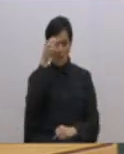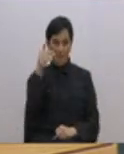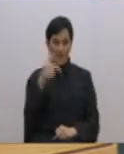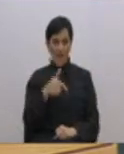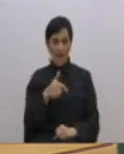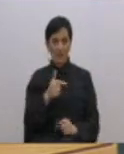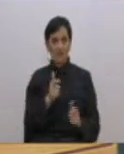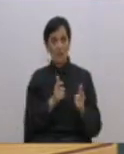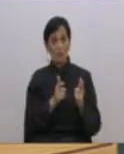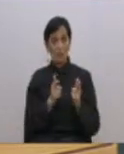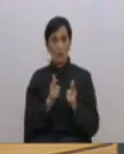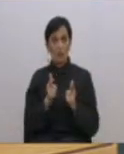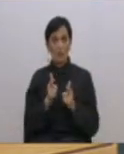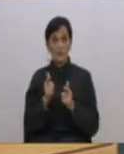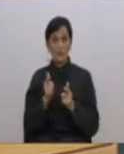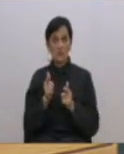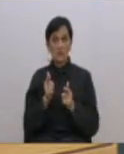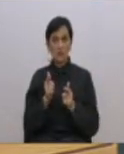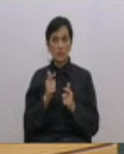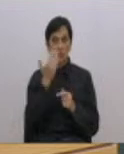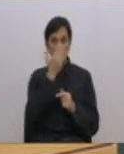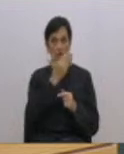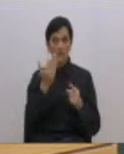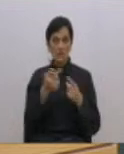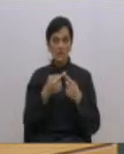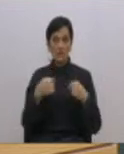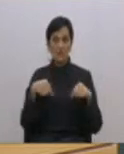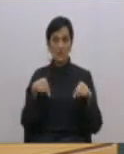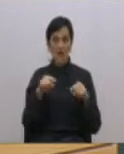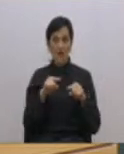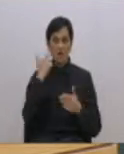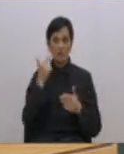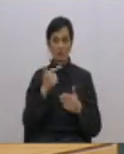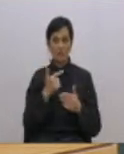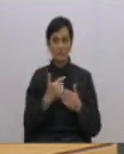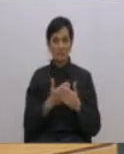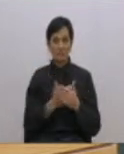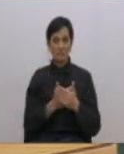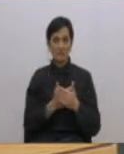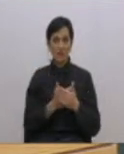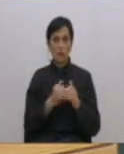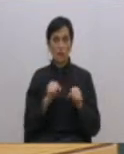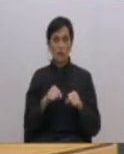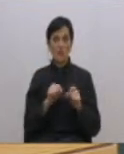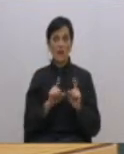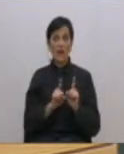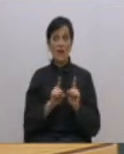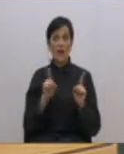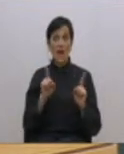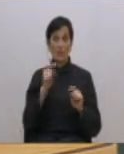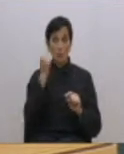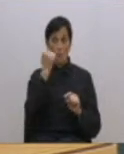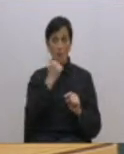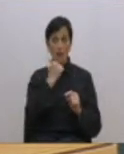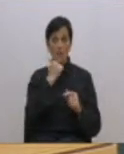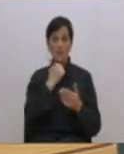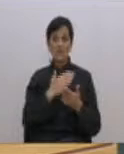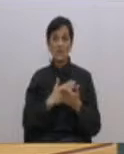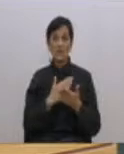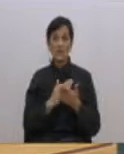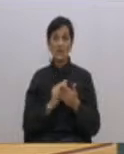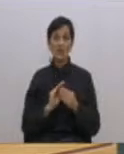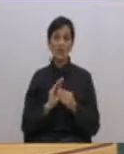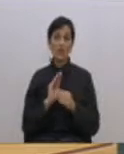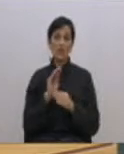და მოემზადონ საზოგადოებაში დაბრუნებისთვის უკვე ახალ. Განსაკუთრებით მადლიერი ვარ